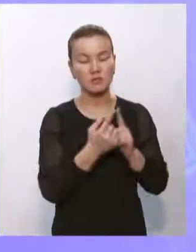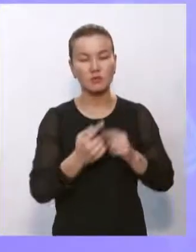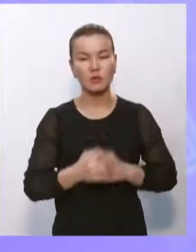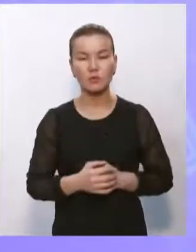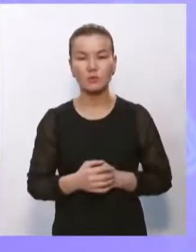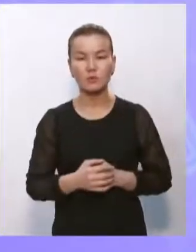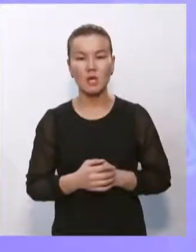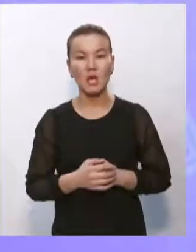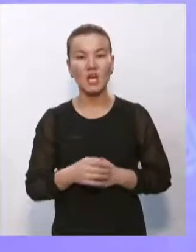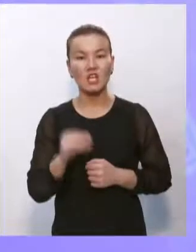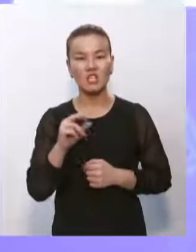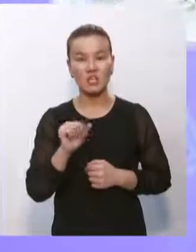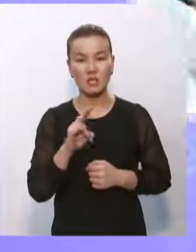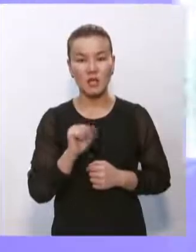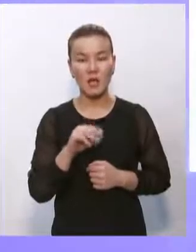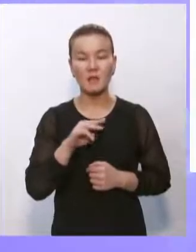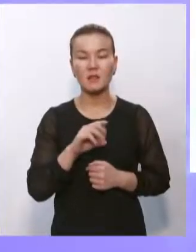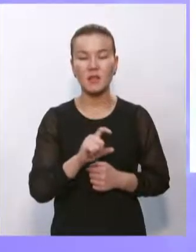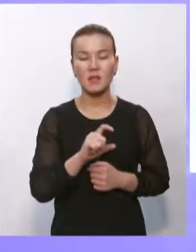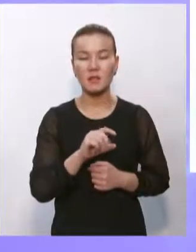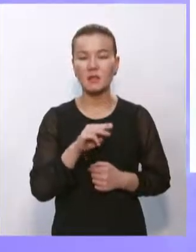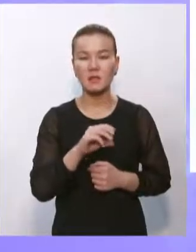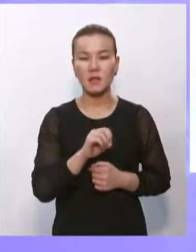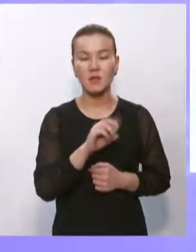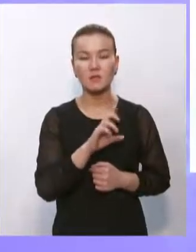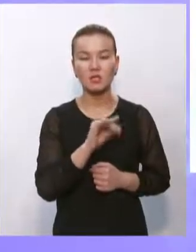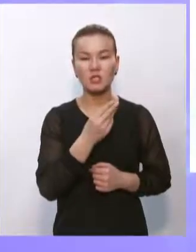Чана тебишет. Чана тебишет.